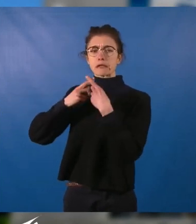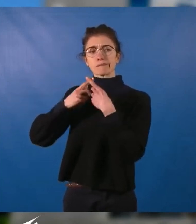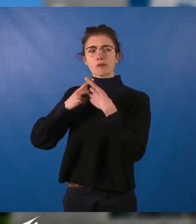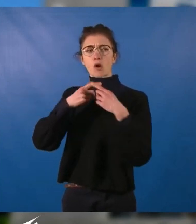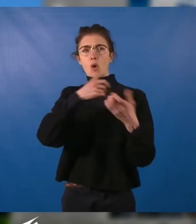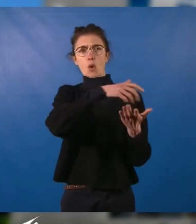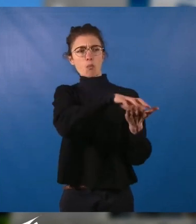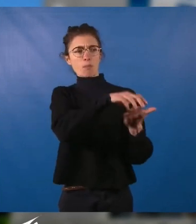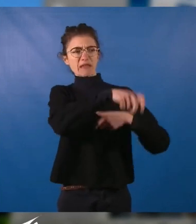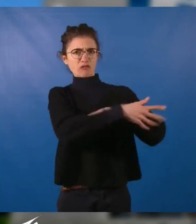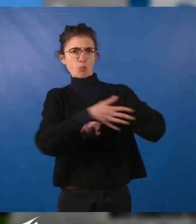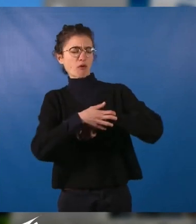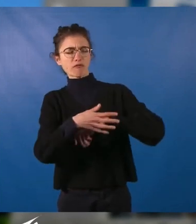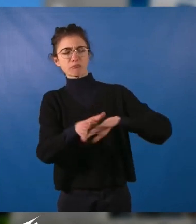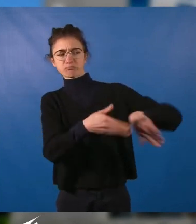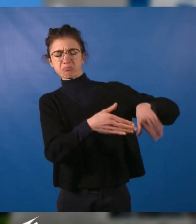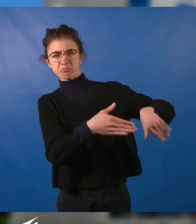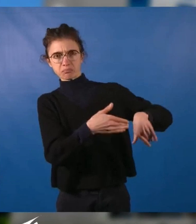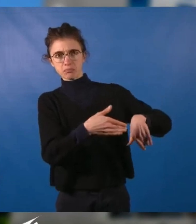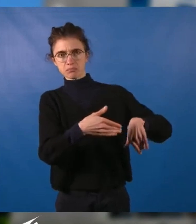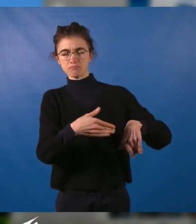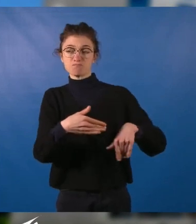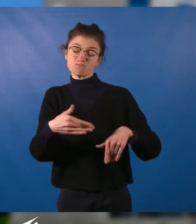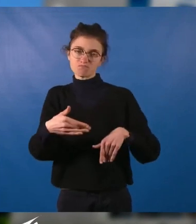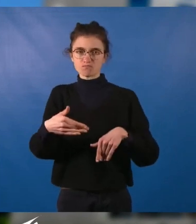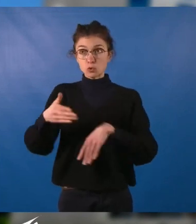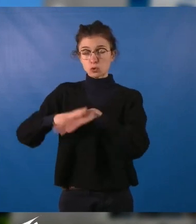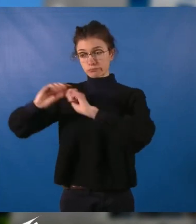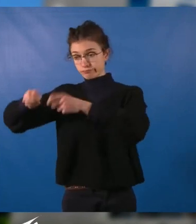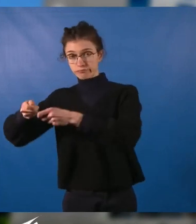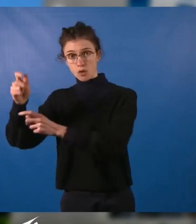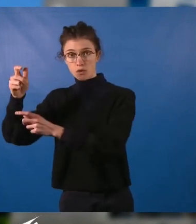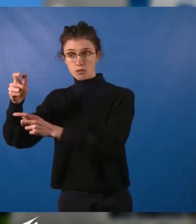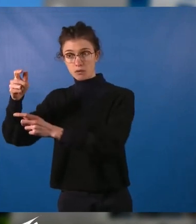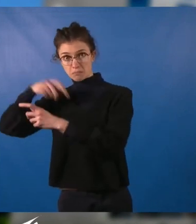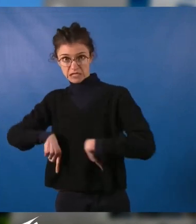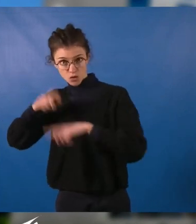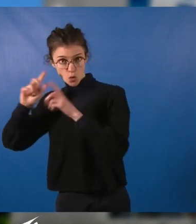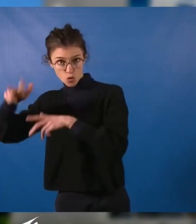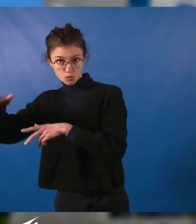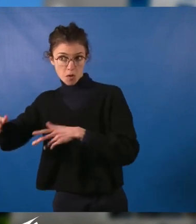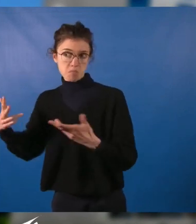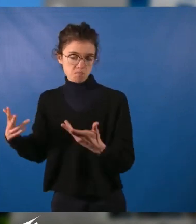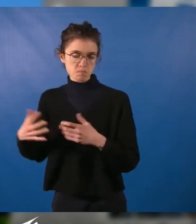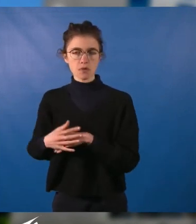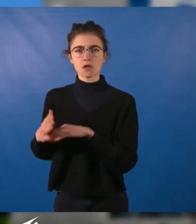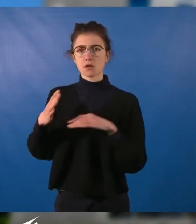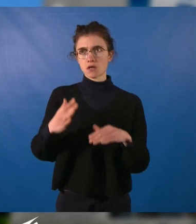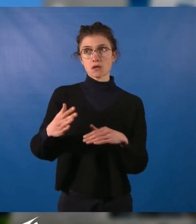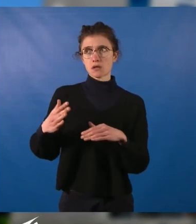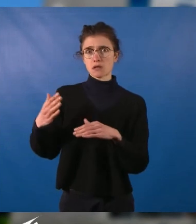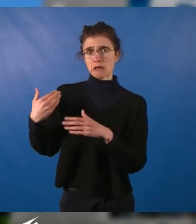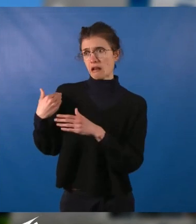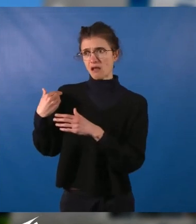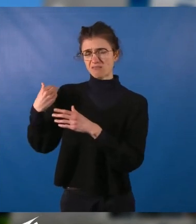aux mal logés plutôt qu'aux mal logements. Ces mauvaises nouvelles, notamment en direction du logement social, sont une brèche dans notre